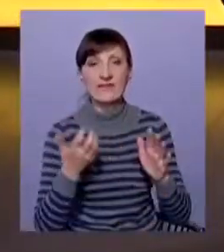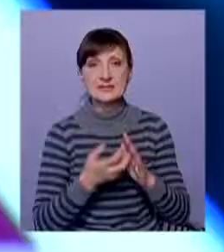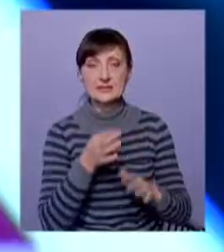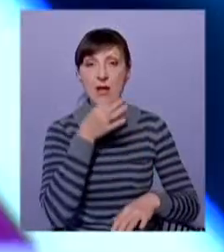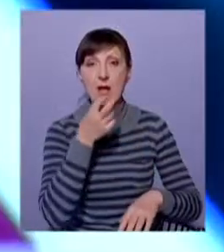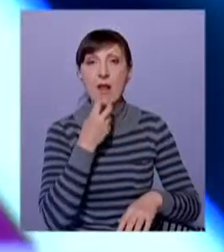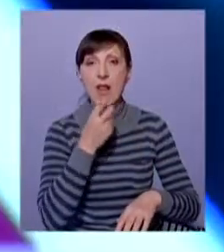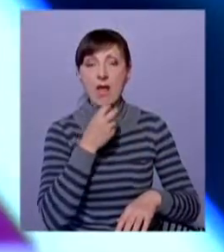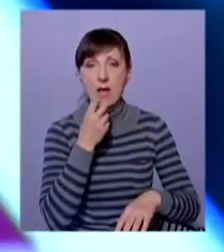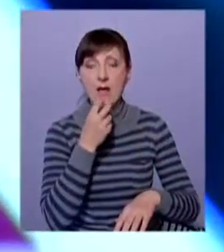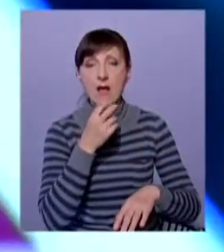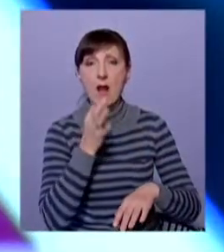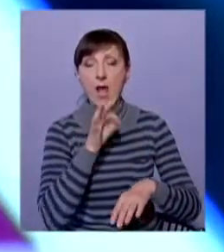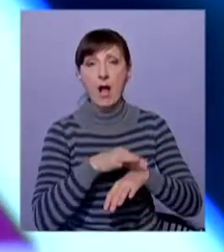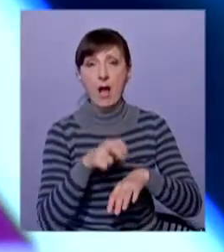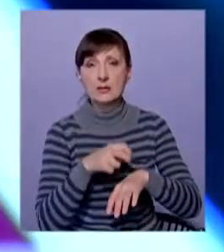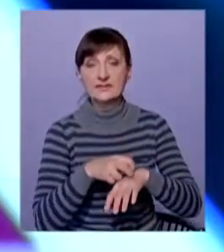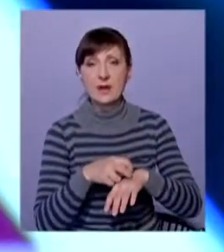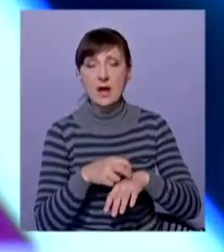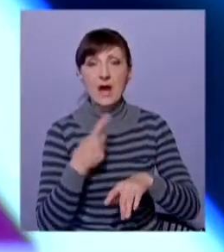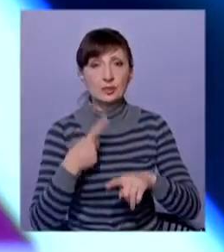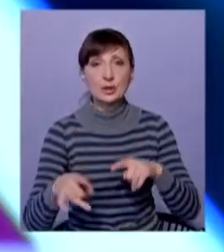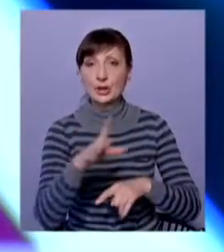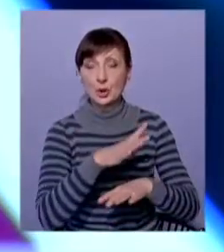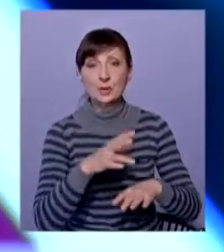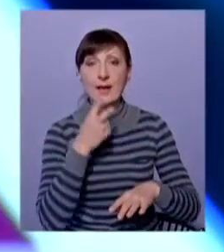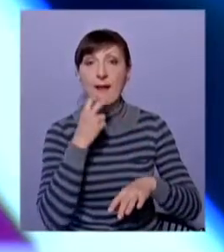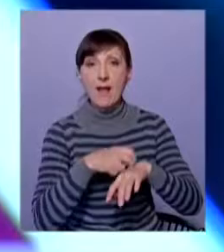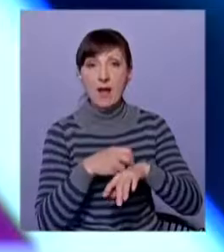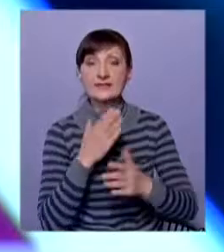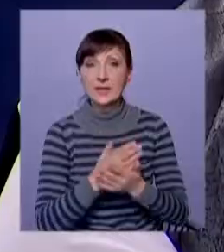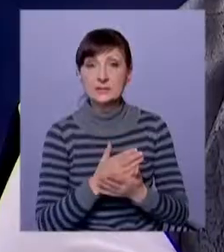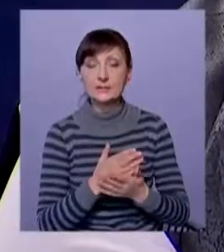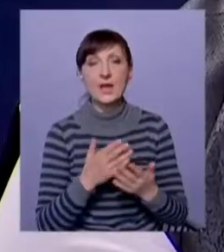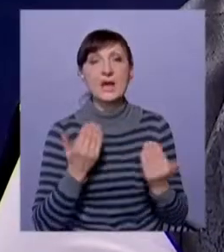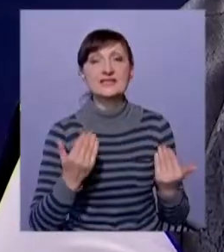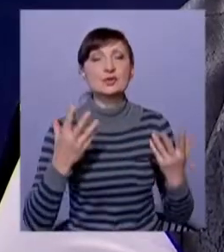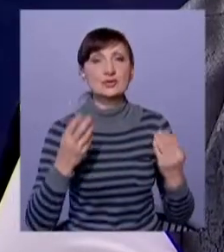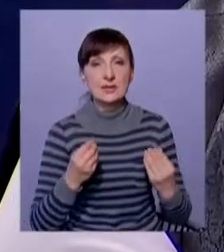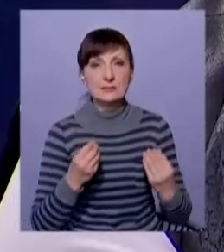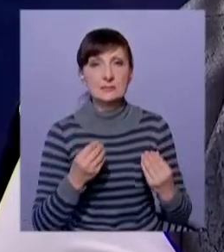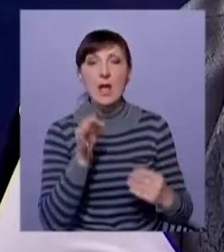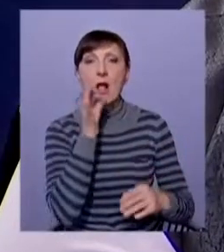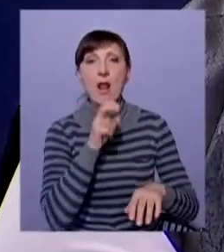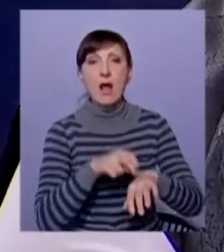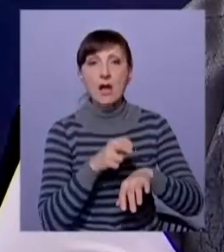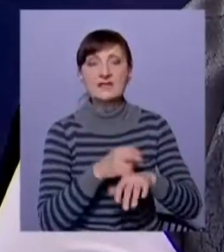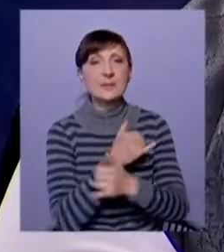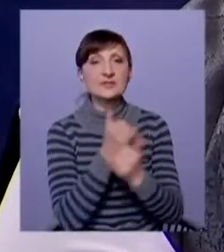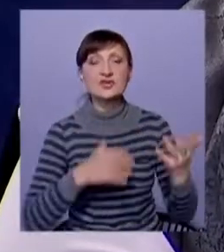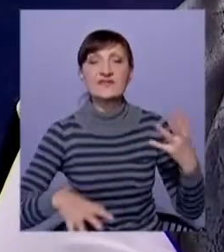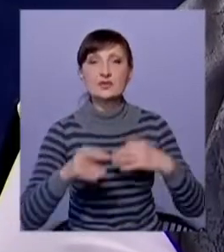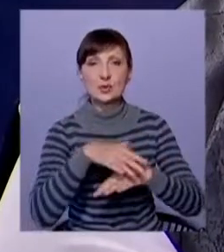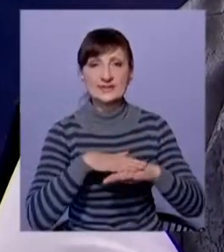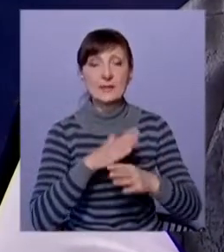не додали. Я имею в виду не в Алматы, в других регионах. В принципе, на сегодняшний день лекарственными препаратами обеспечено все